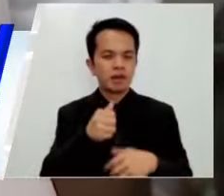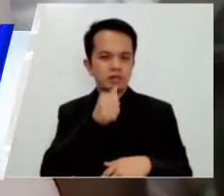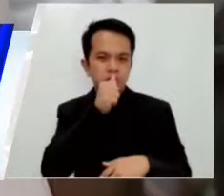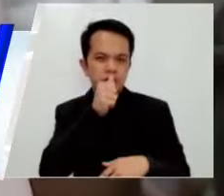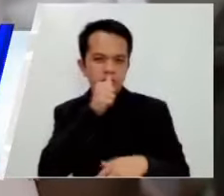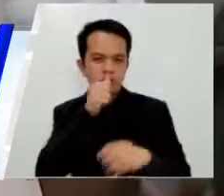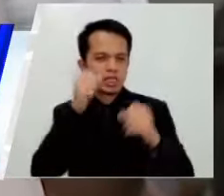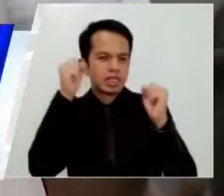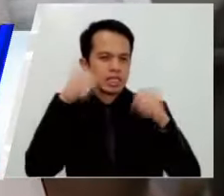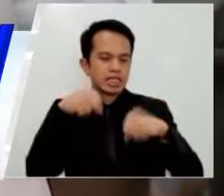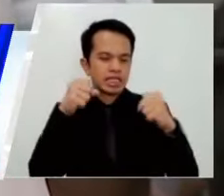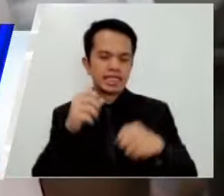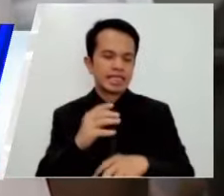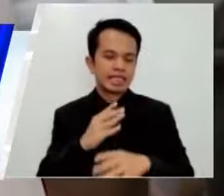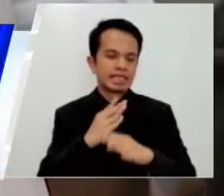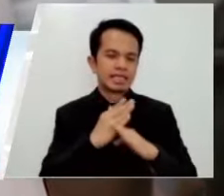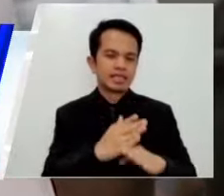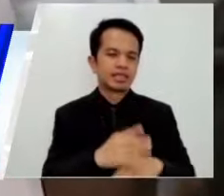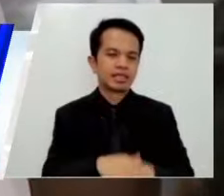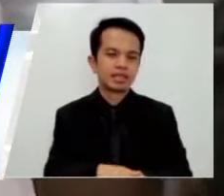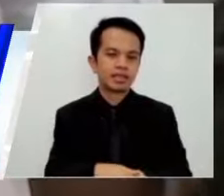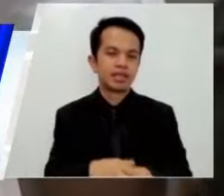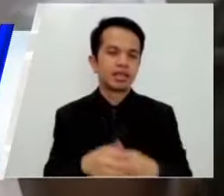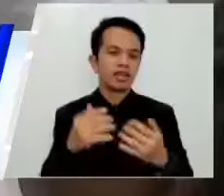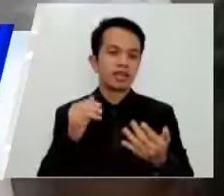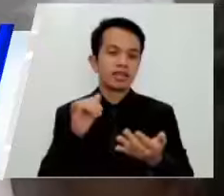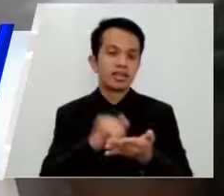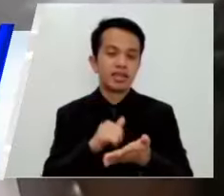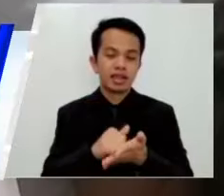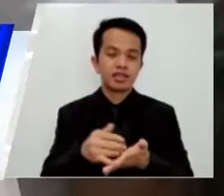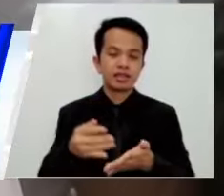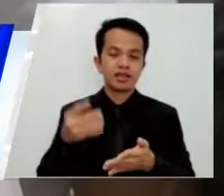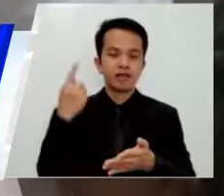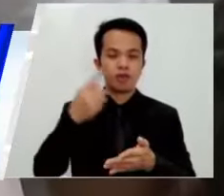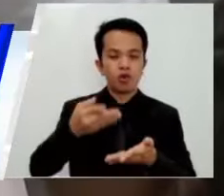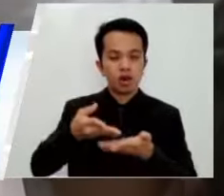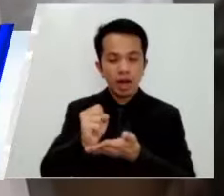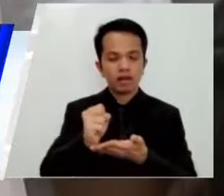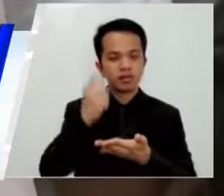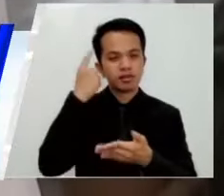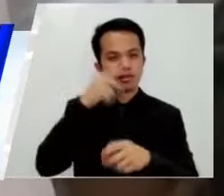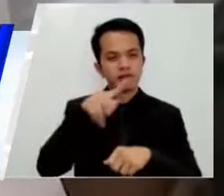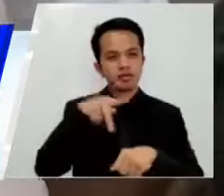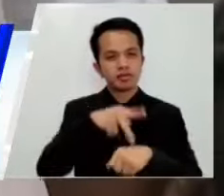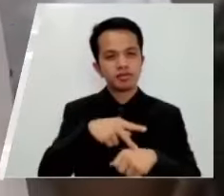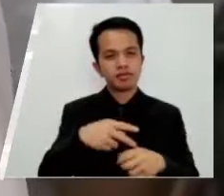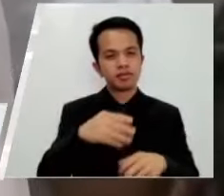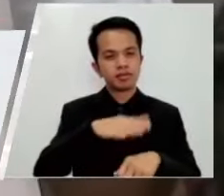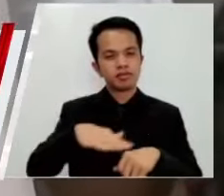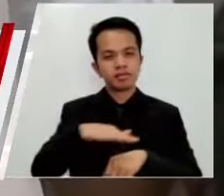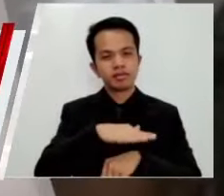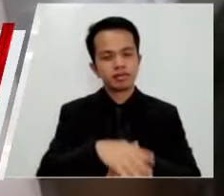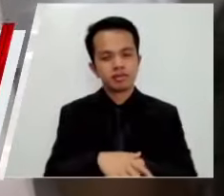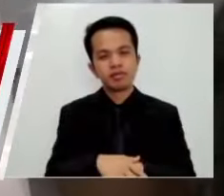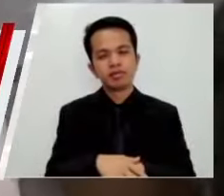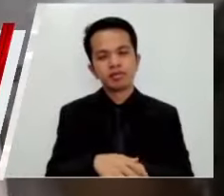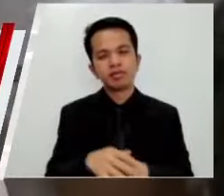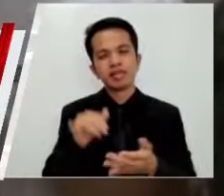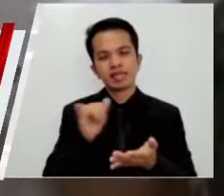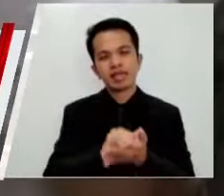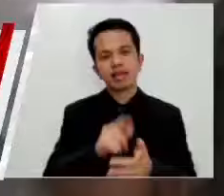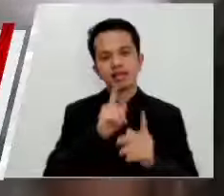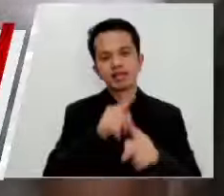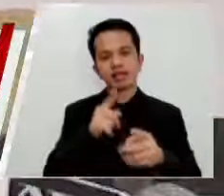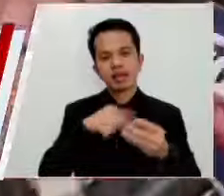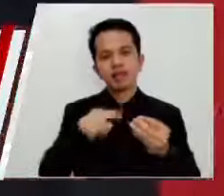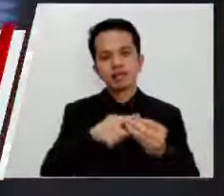the territory, the sovereignty, and the sovereign rights of the Philippines. Tugon niya ni Pangulong Bongbong Marcos sa umano'y gentleman's